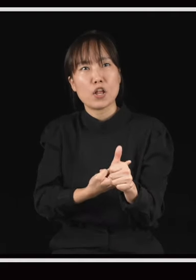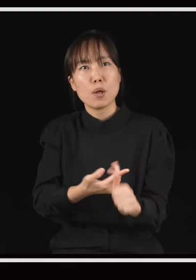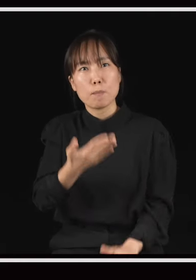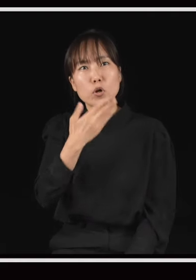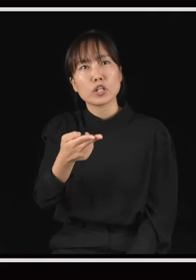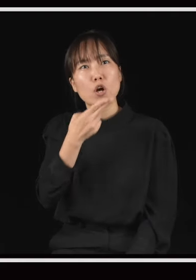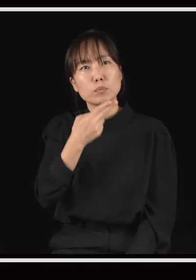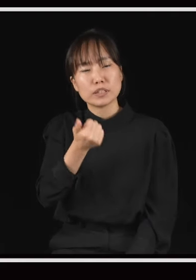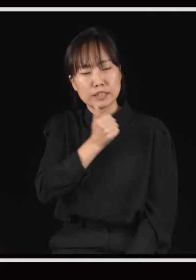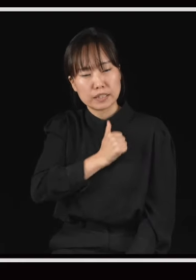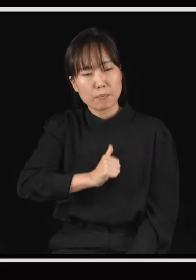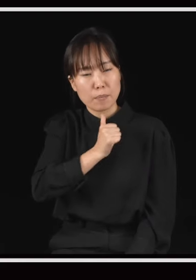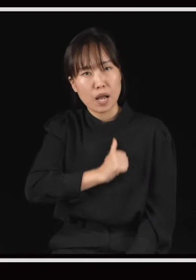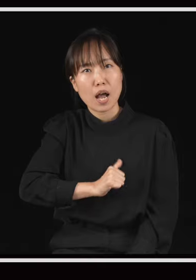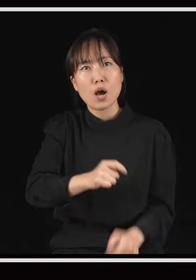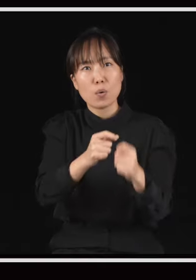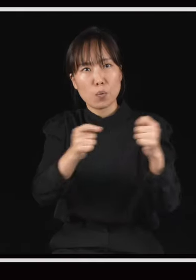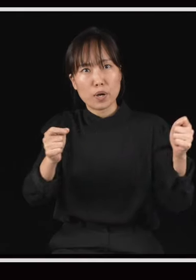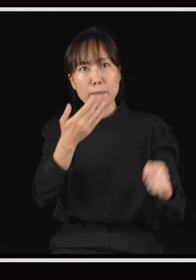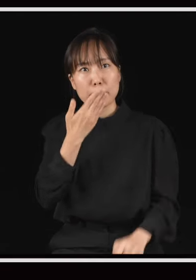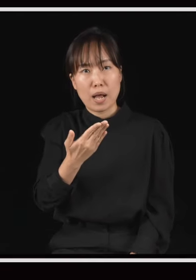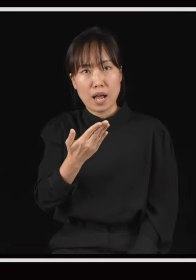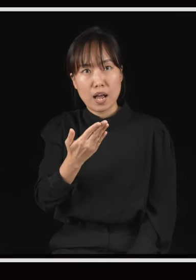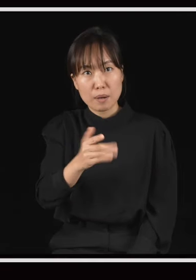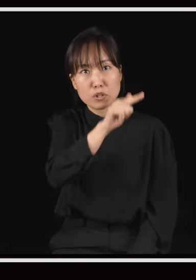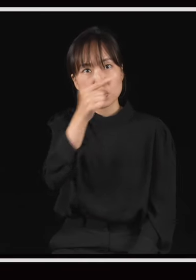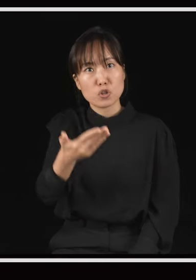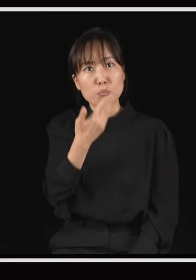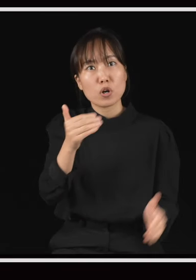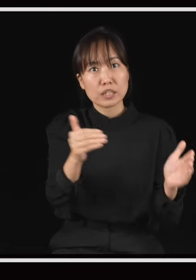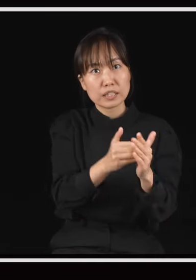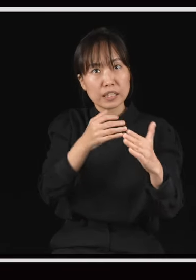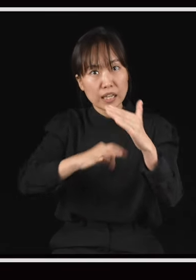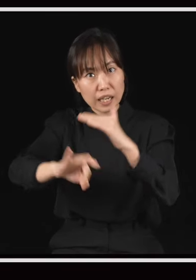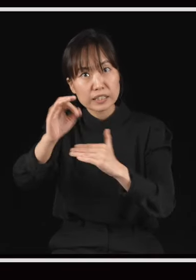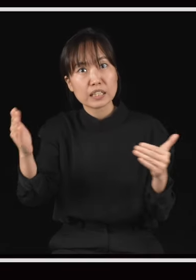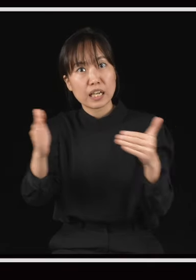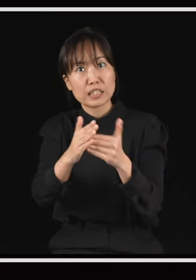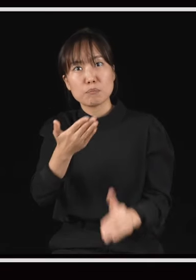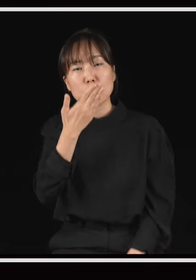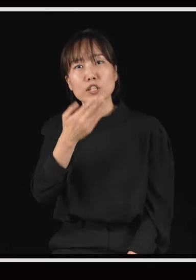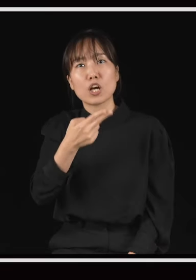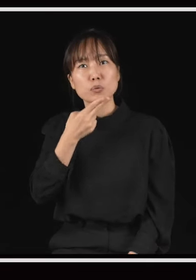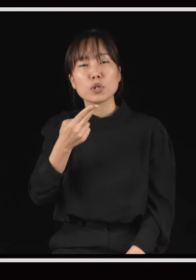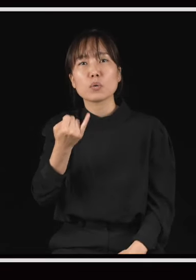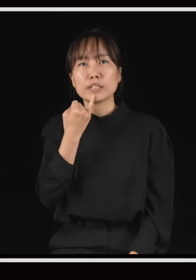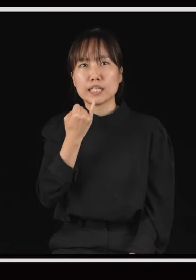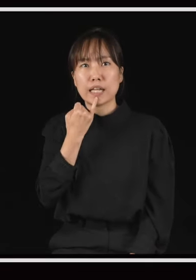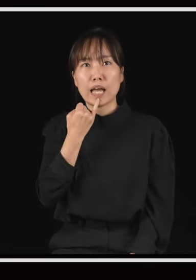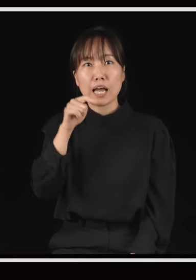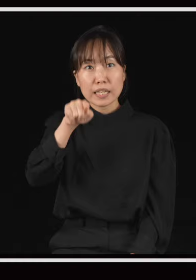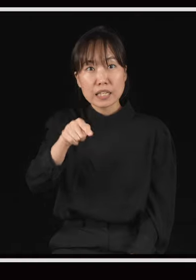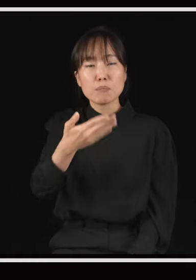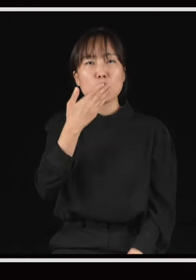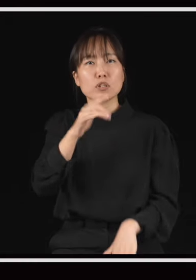길어지면 저녁 먹고 나서 다음날 아침까지 아무것도 안 먹을 수 있어요. 그게 사실은 모든 식단의